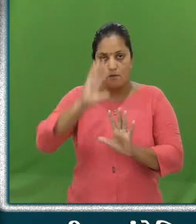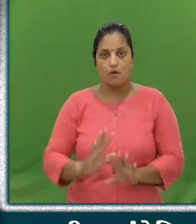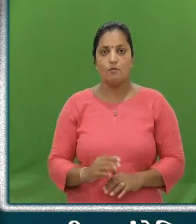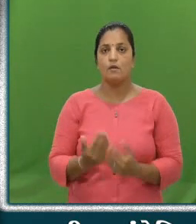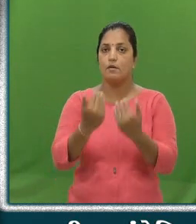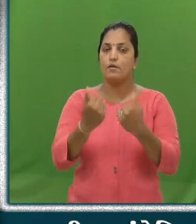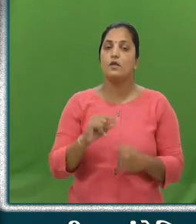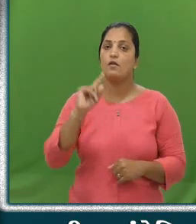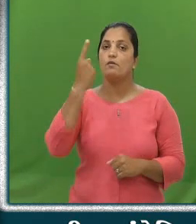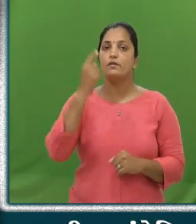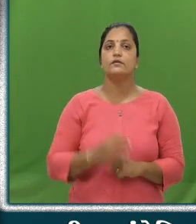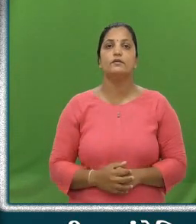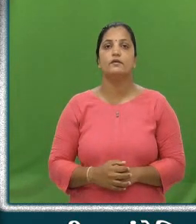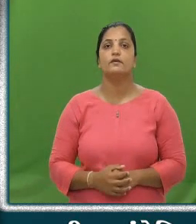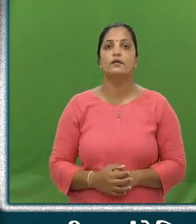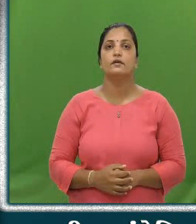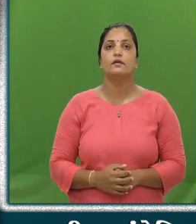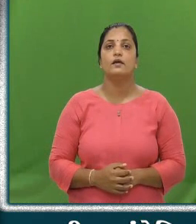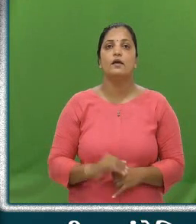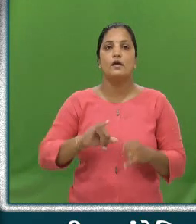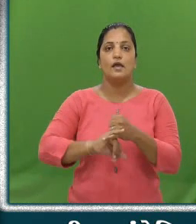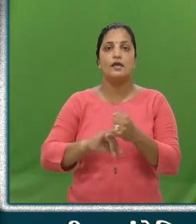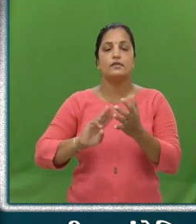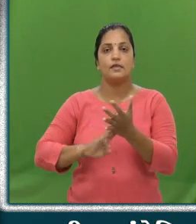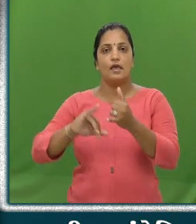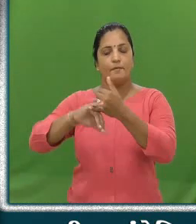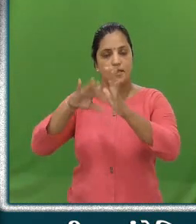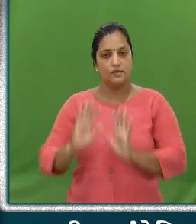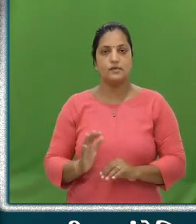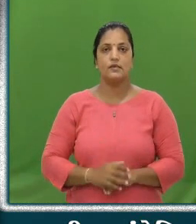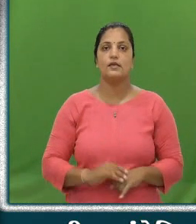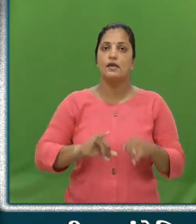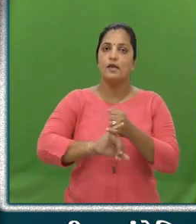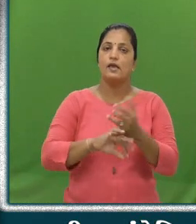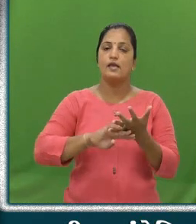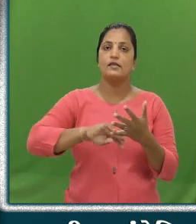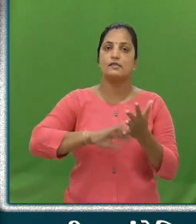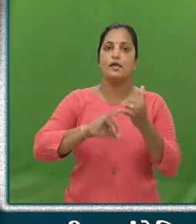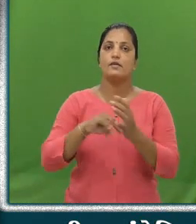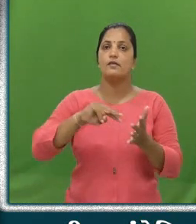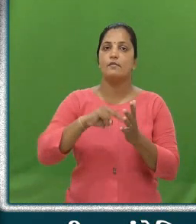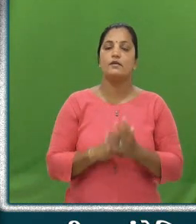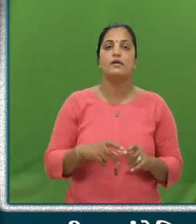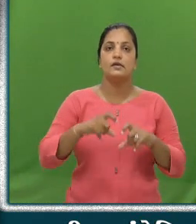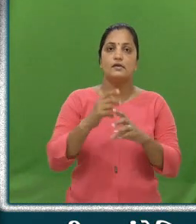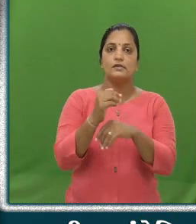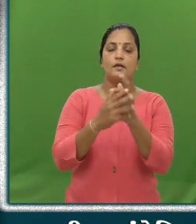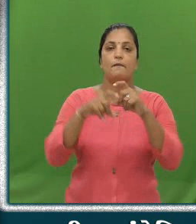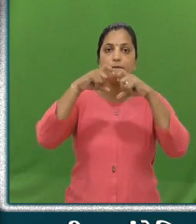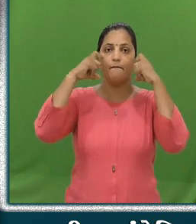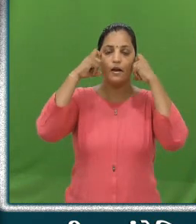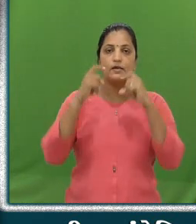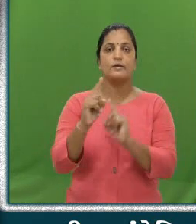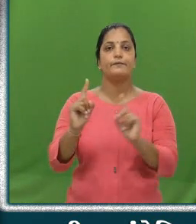બચવા માટેનો સૌથી શ્રેષ્ઠ વિકલ્પ હોય તો તે SMS છે SMS એટલે સેનેટાઇઝિંગ